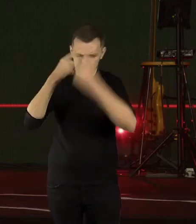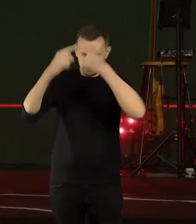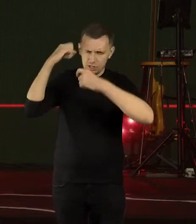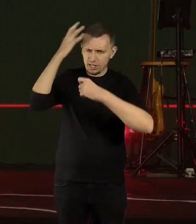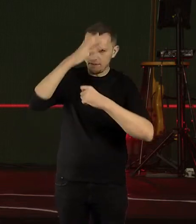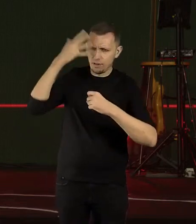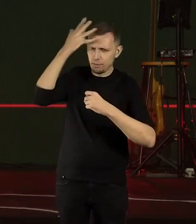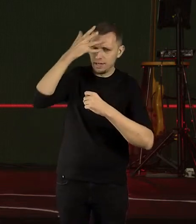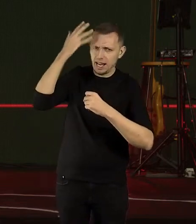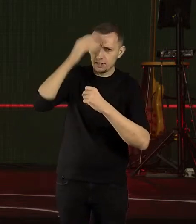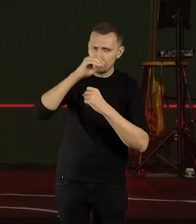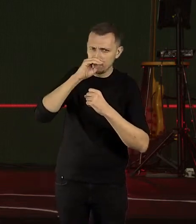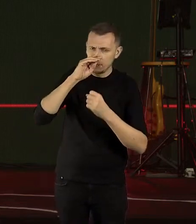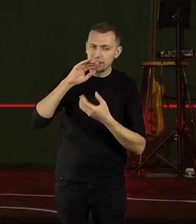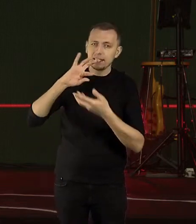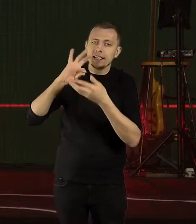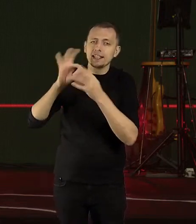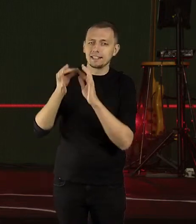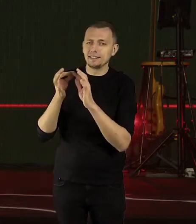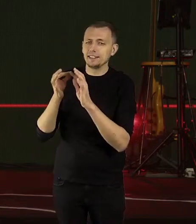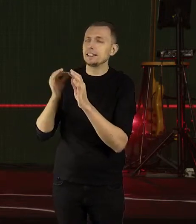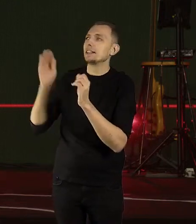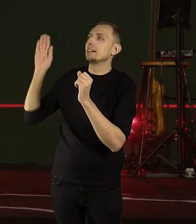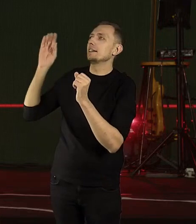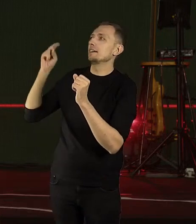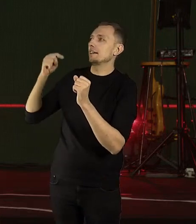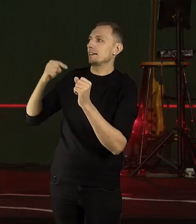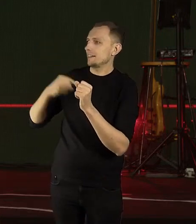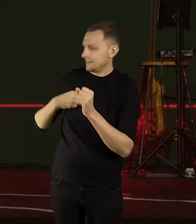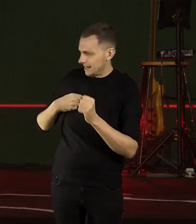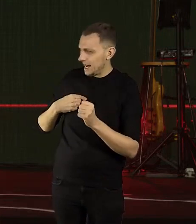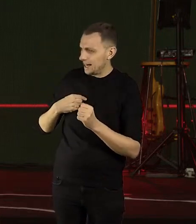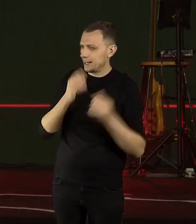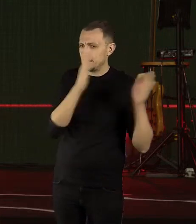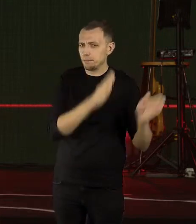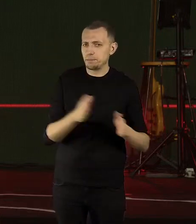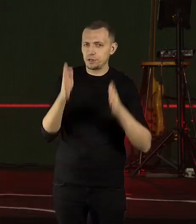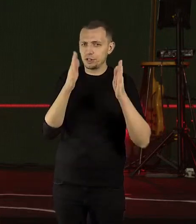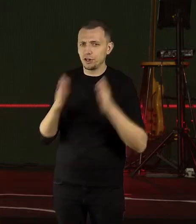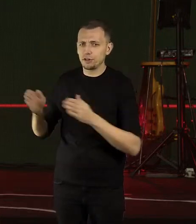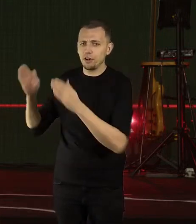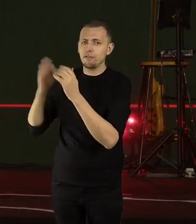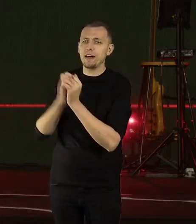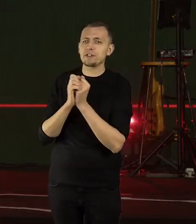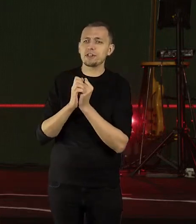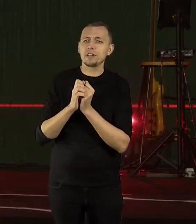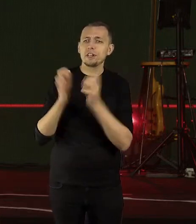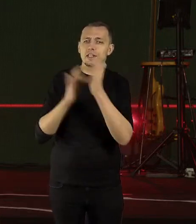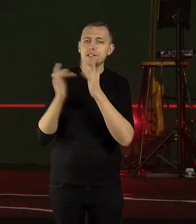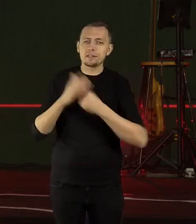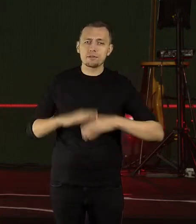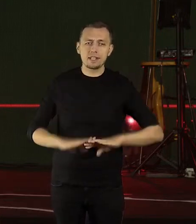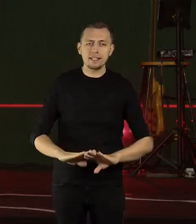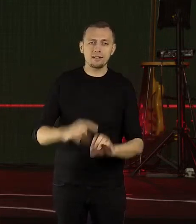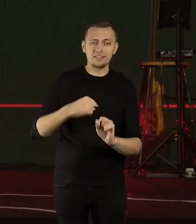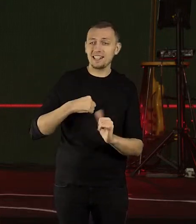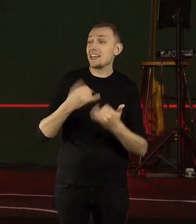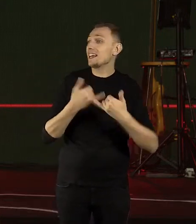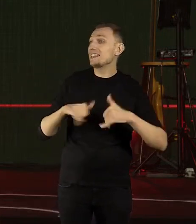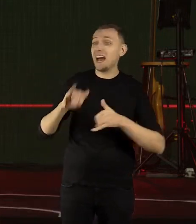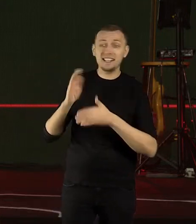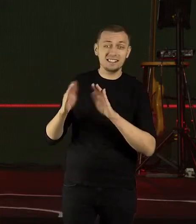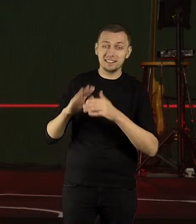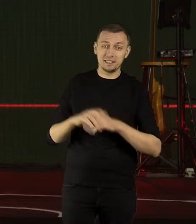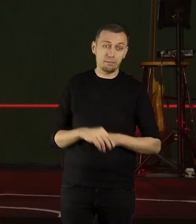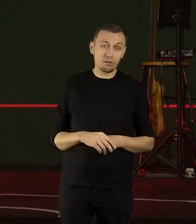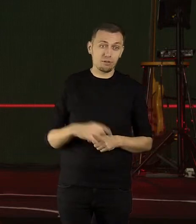to zrobiłbym to w inny sposób niż Pan Bóg. Po pierwsze, poinformowałbym wszystkie media.